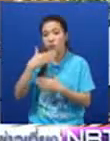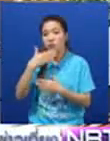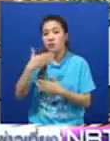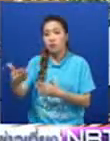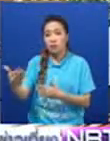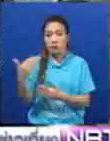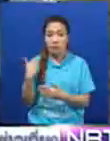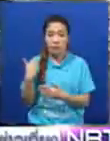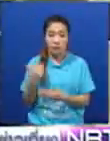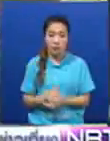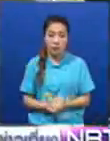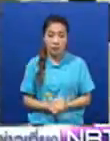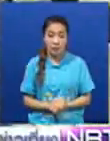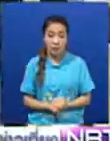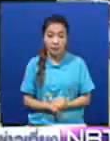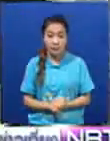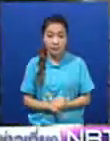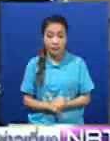วยค่ะ